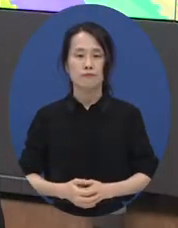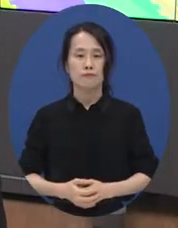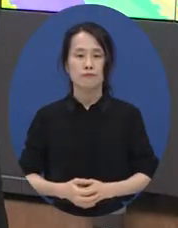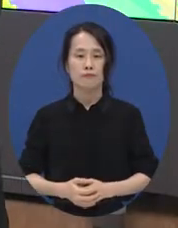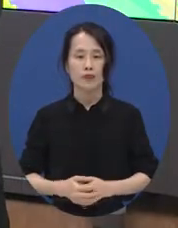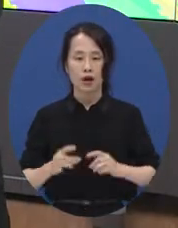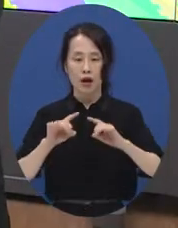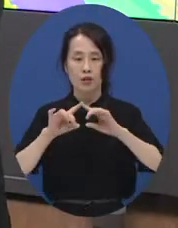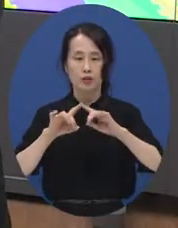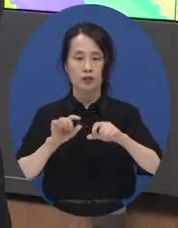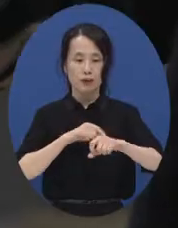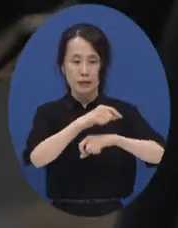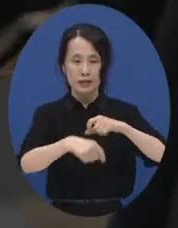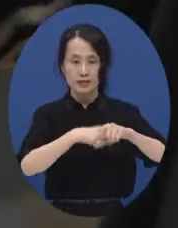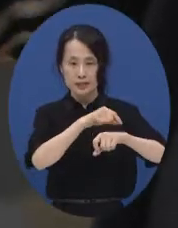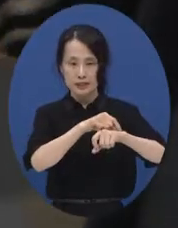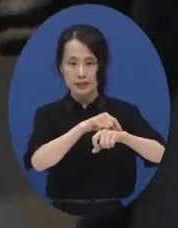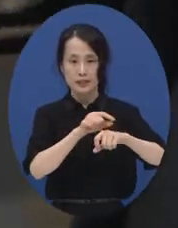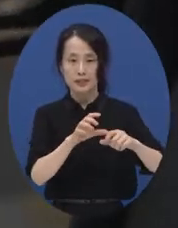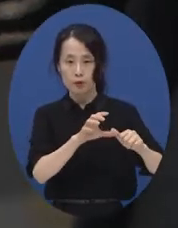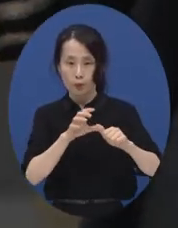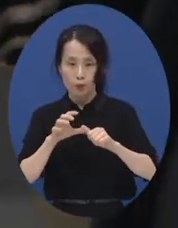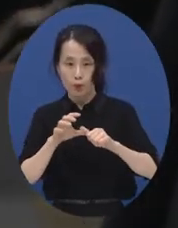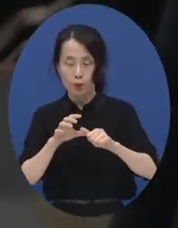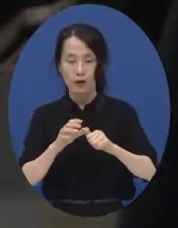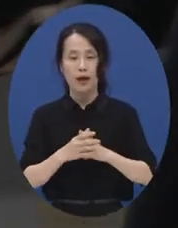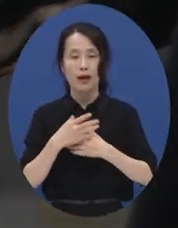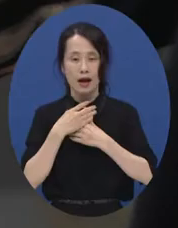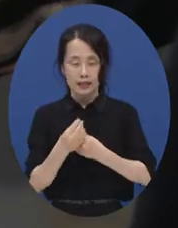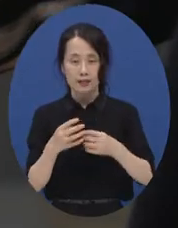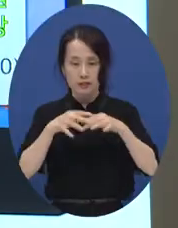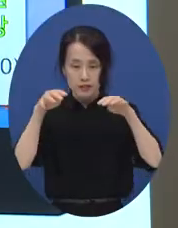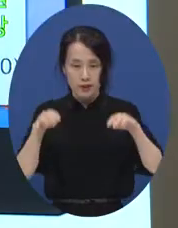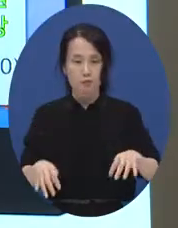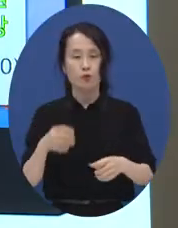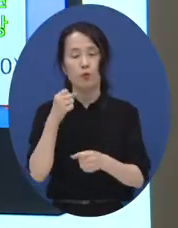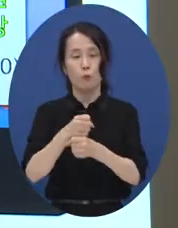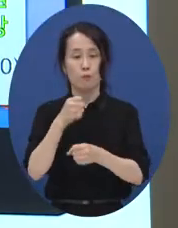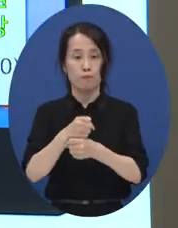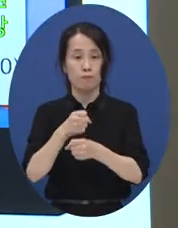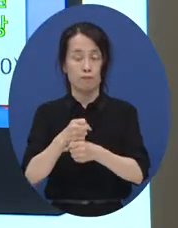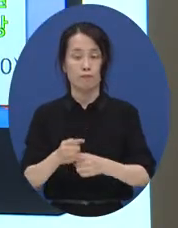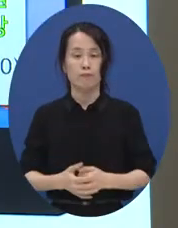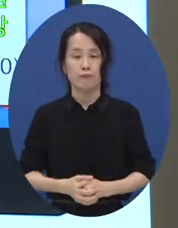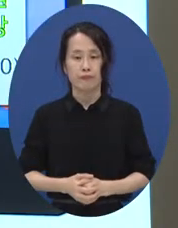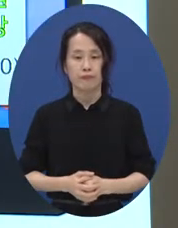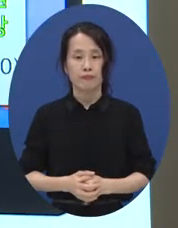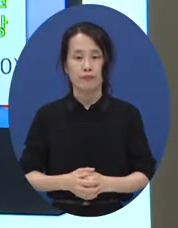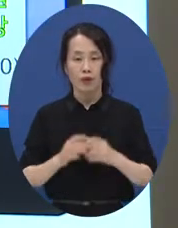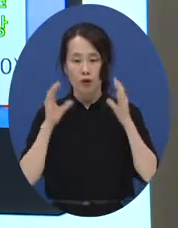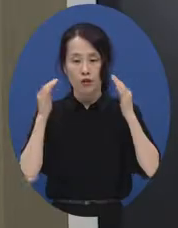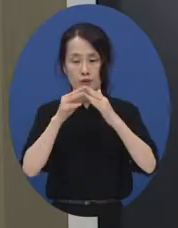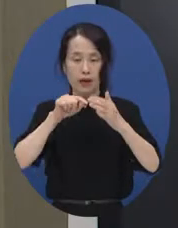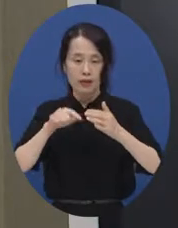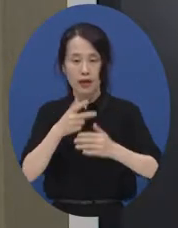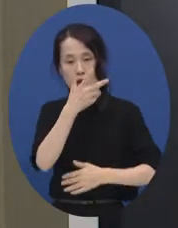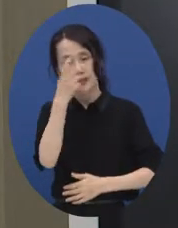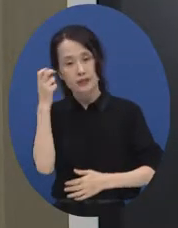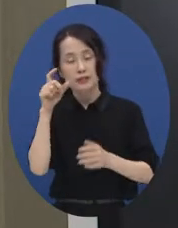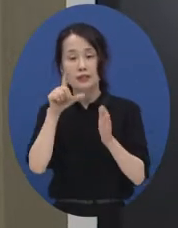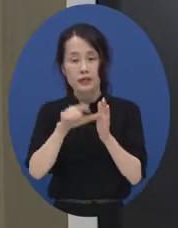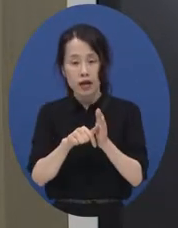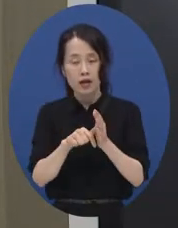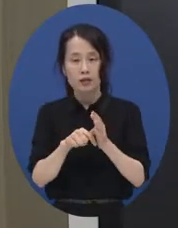이를테면 전자팔찌 같은 스마트밴드를 이용한 보육 안전 시스템도 구축되는데 이는 어린이집 내에서 낮잠